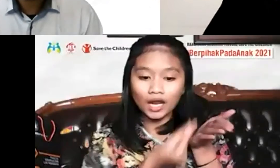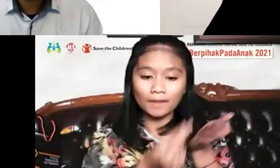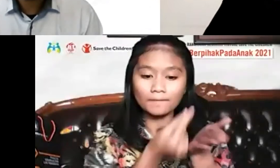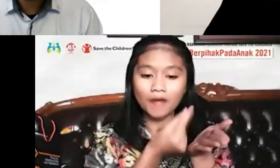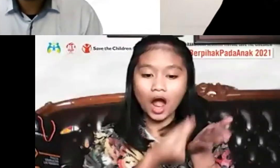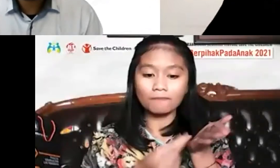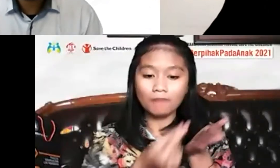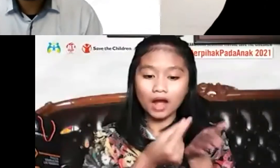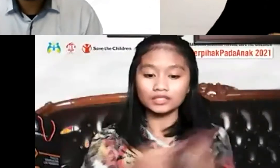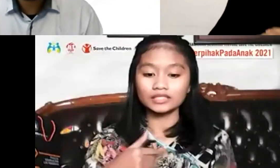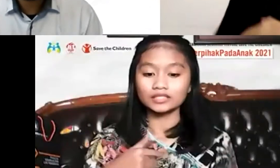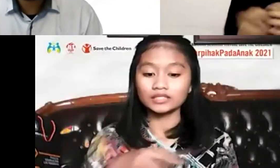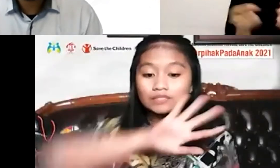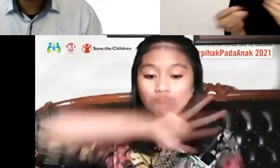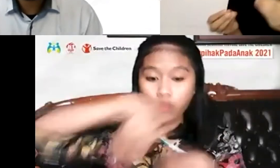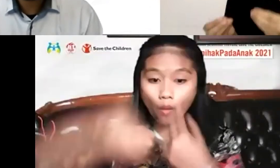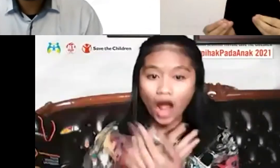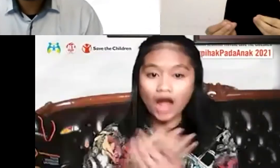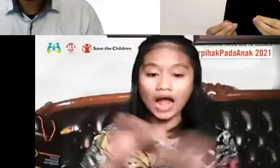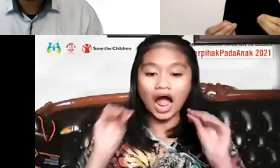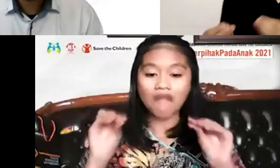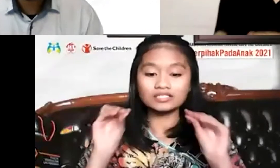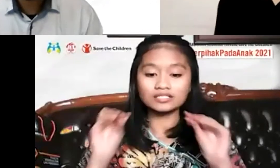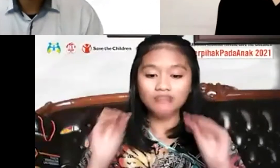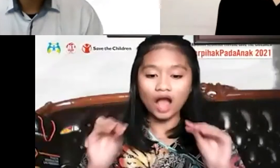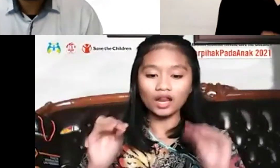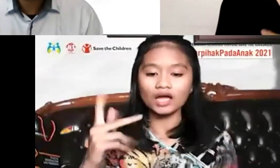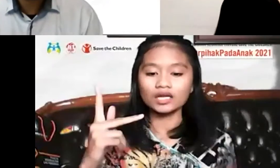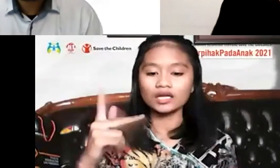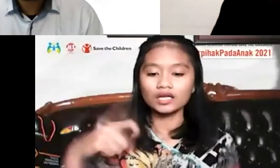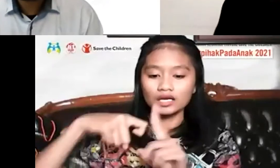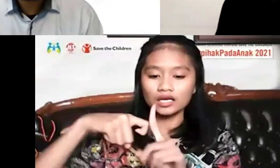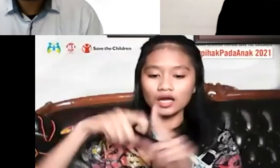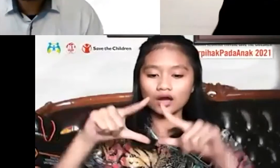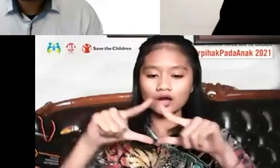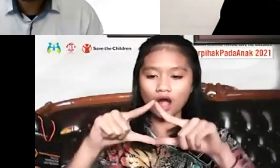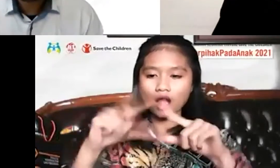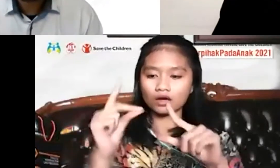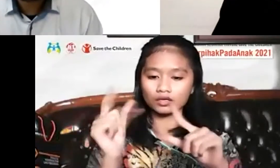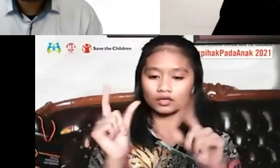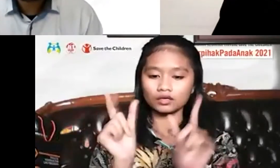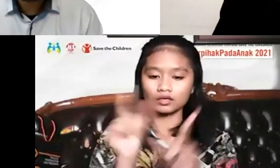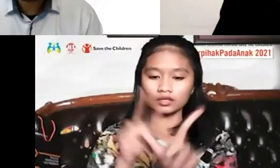saya bisa mengetahui bagaimana caranya menghitung sebuah anggaran.